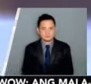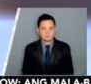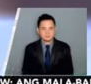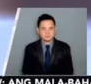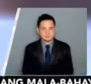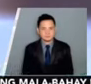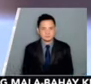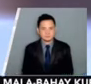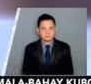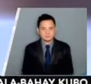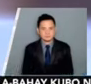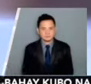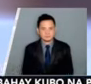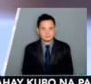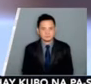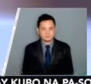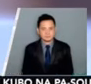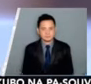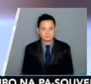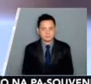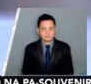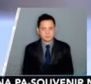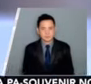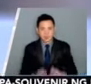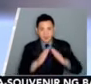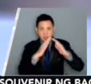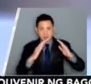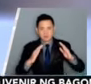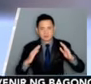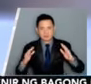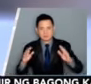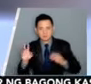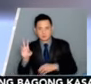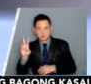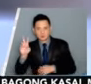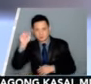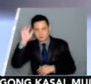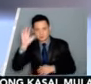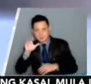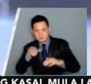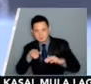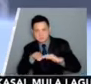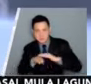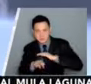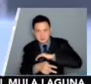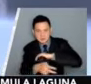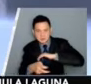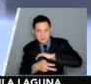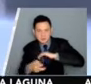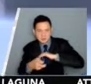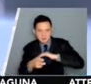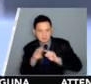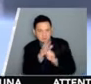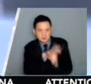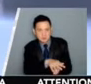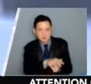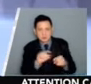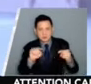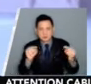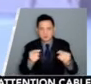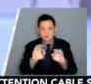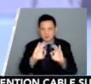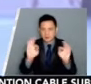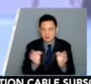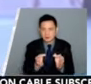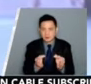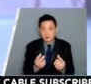Nanloob na ng bahay, nanakot at nanakit pa ang dalawang lalaki sa isang pamilya sa Quezon City. Ang kanilang mga biktima, iginapos at nilagyan ng